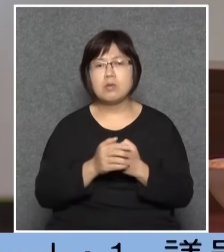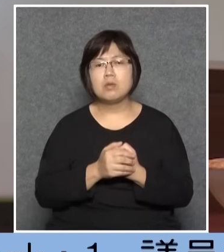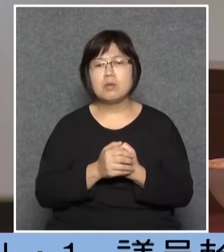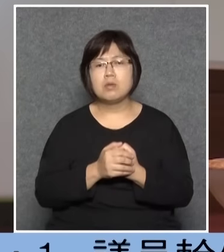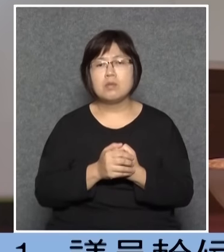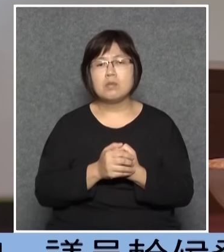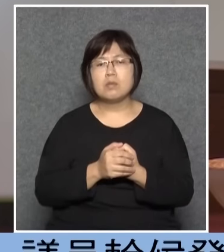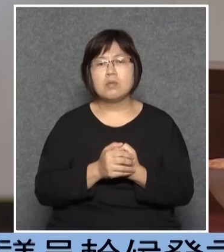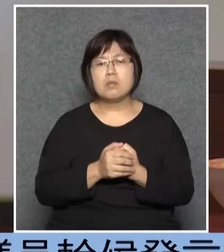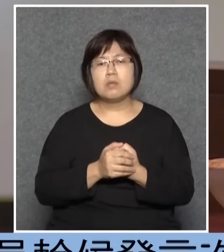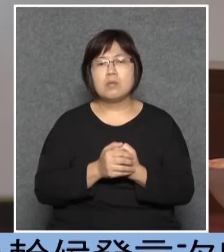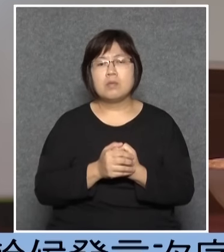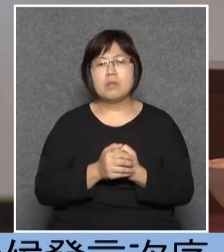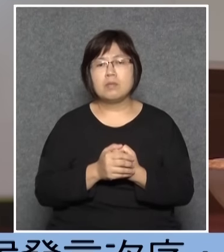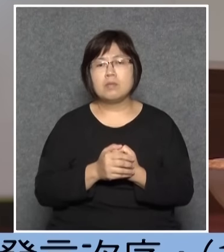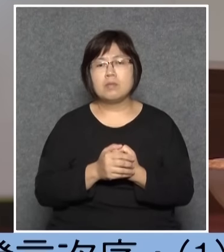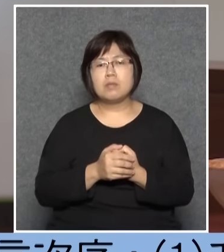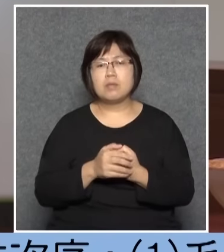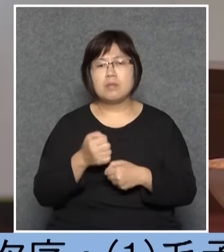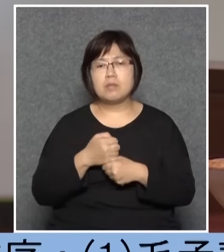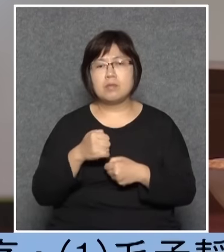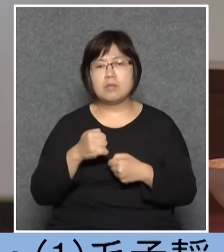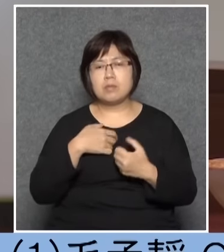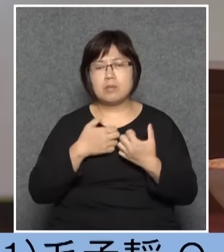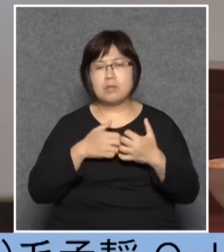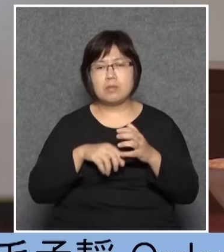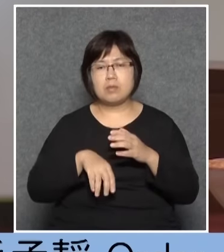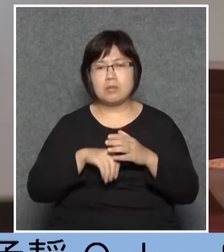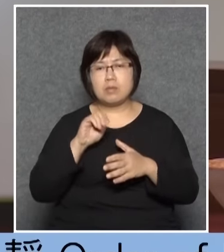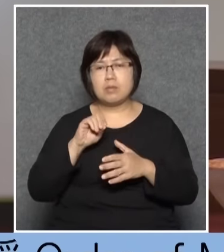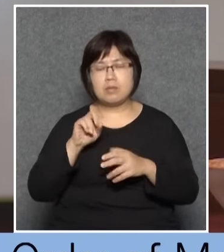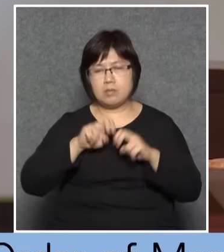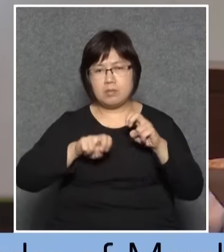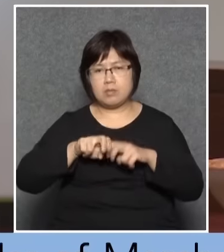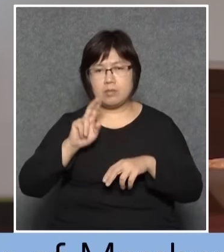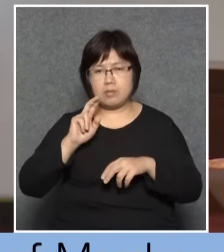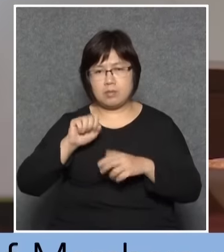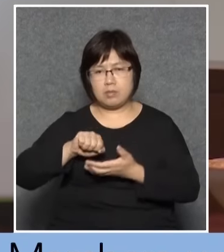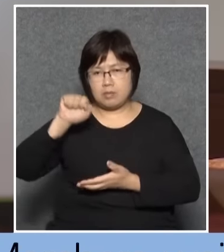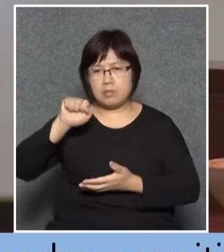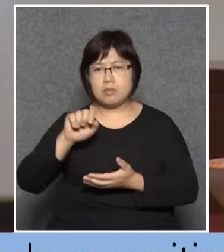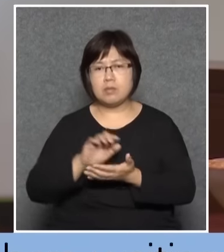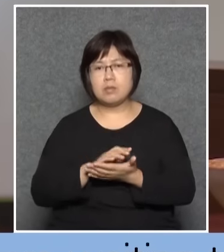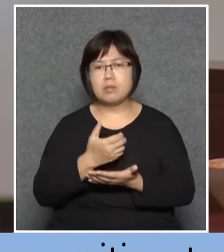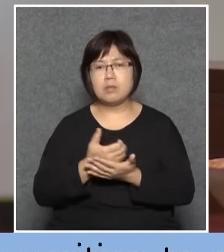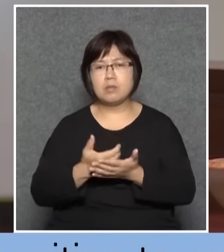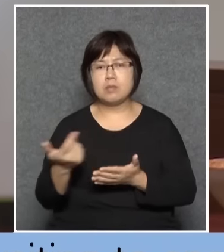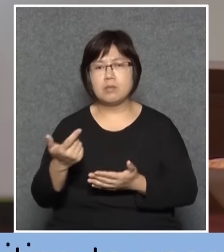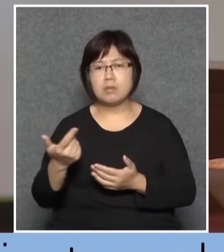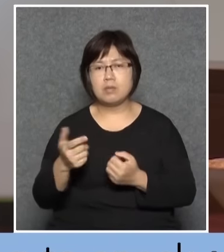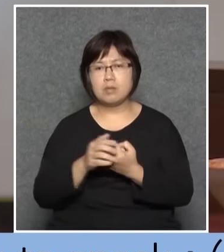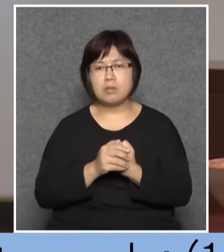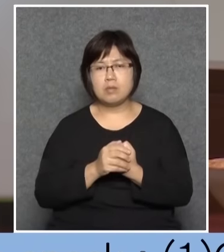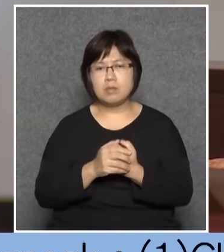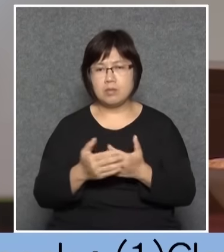跟住就不能執行器材取出手令。咁其實隻次數多好多嘅，之前